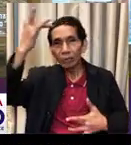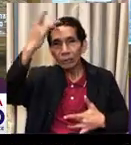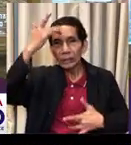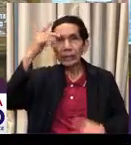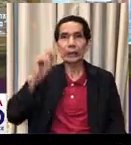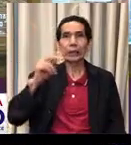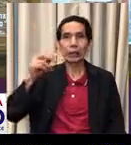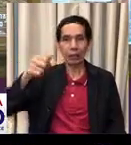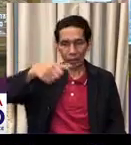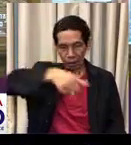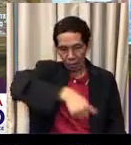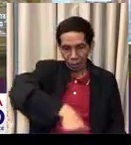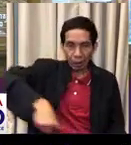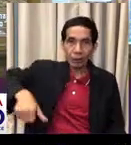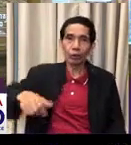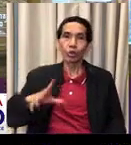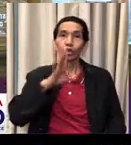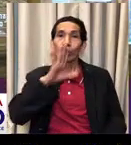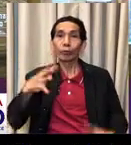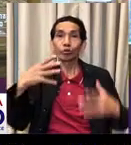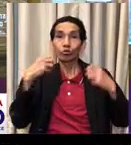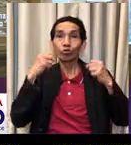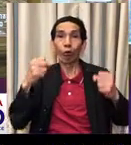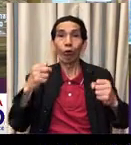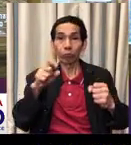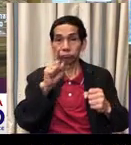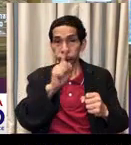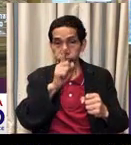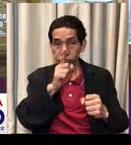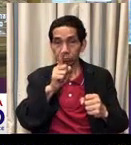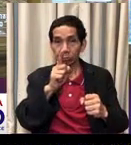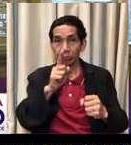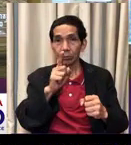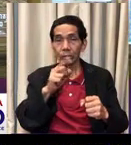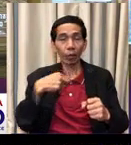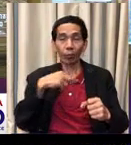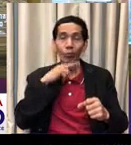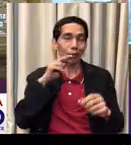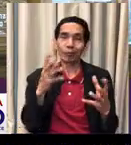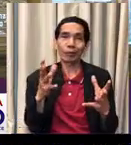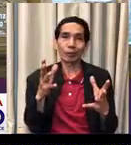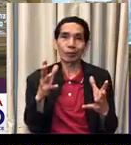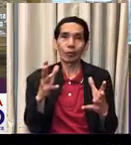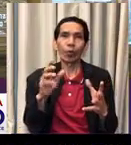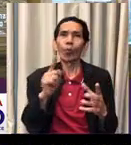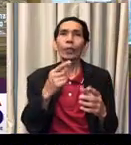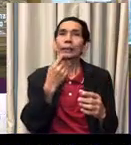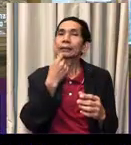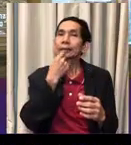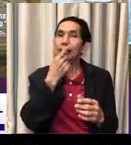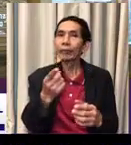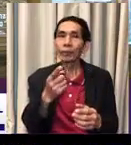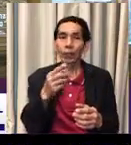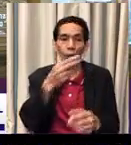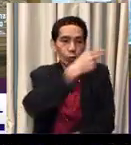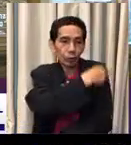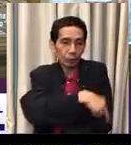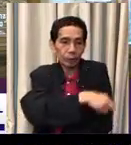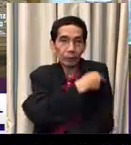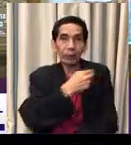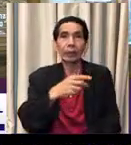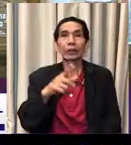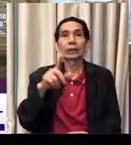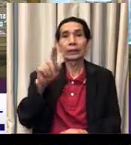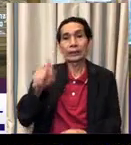Kailangan opera. Tataga mo lang ang kalooban mo. Eh wala akong magagawa kung ano sasabihin ng ospital sa